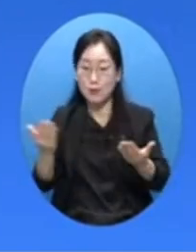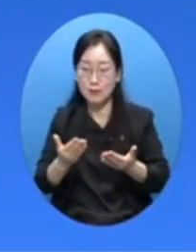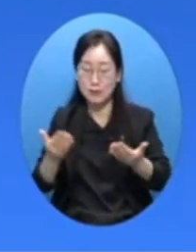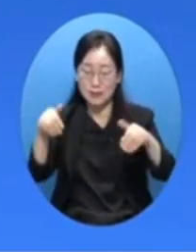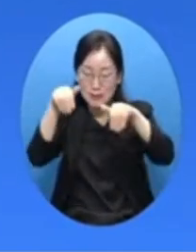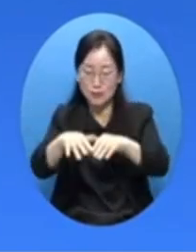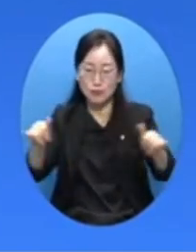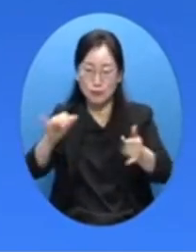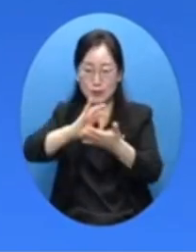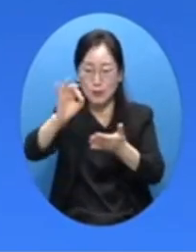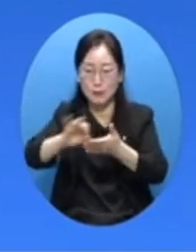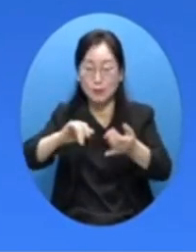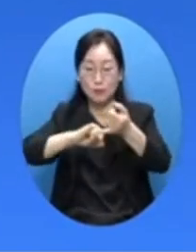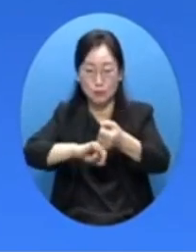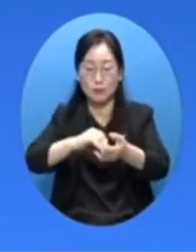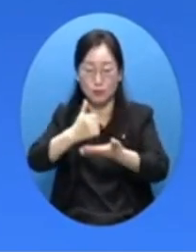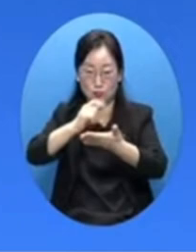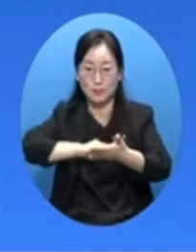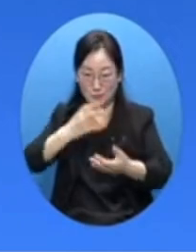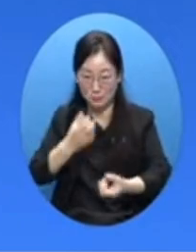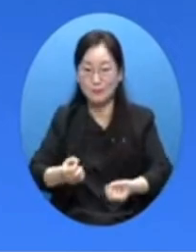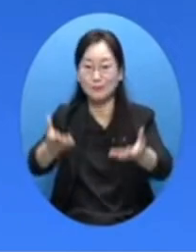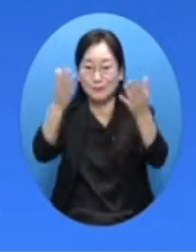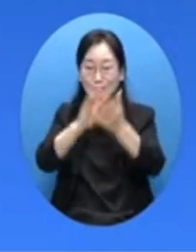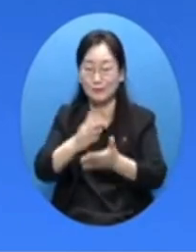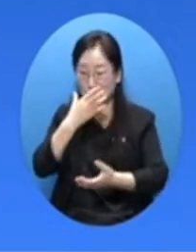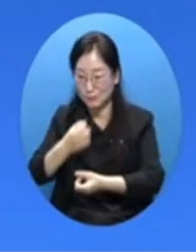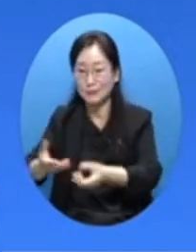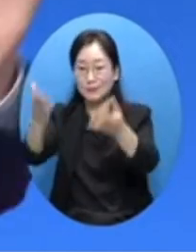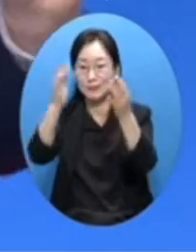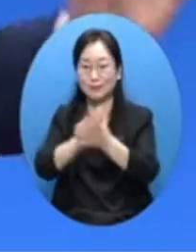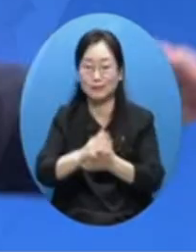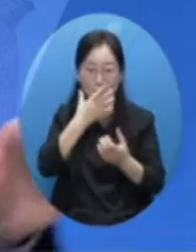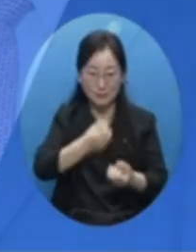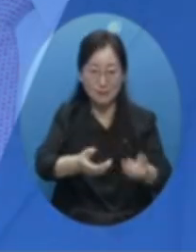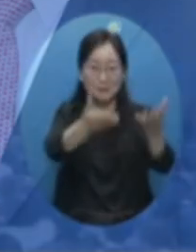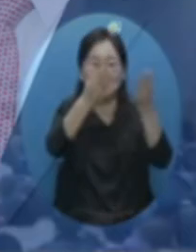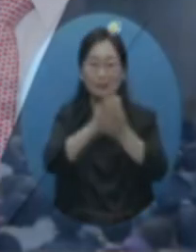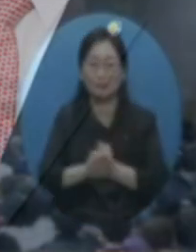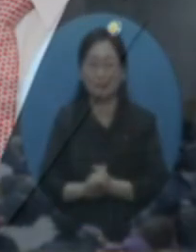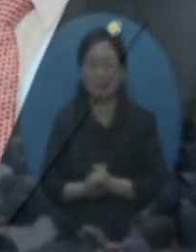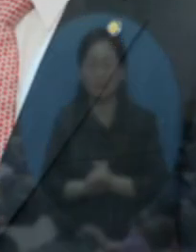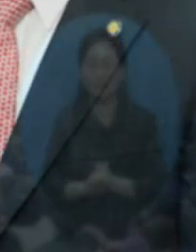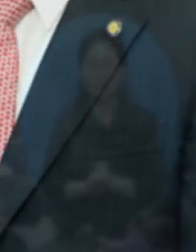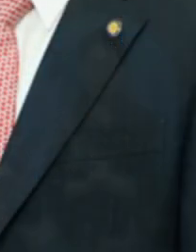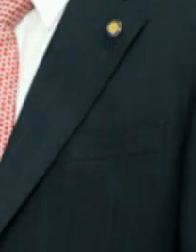쓰임받는 여러분 모두가 되기를 주님으로 축원합니다. 축원합니다. 축원합니다.